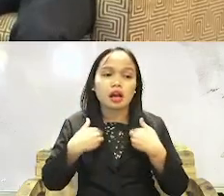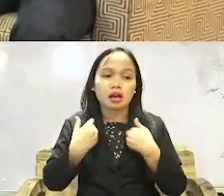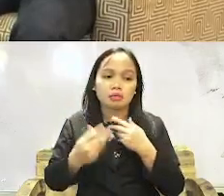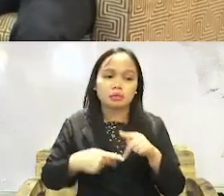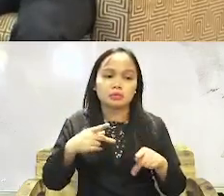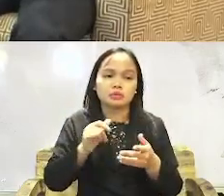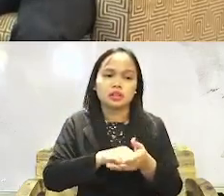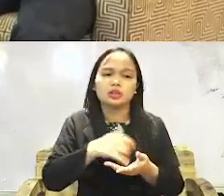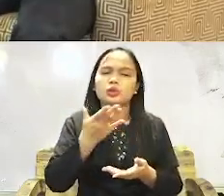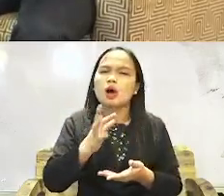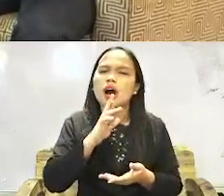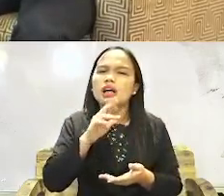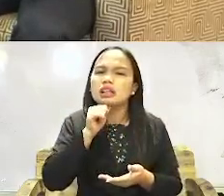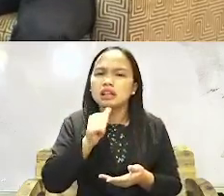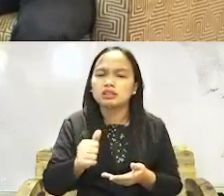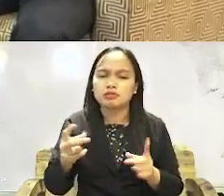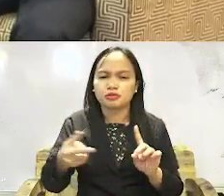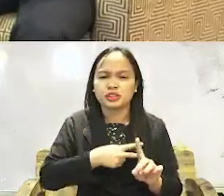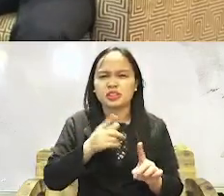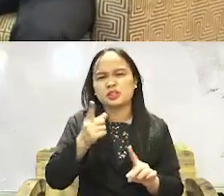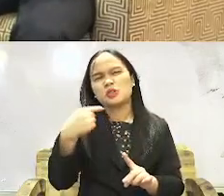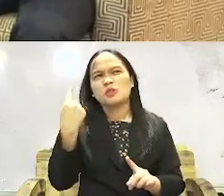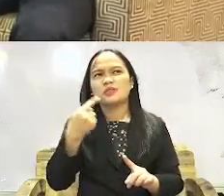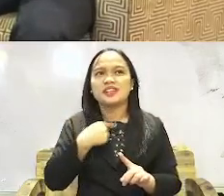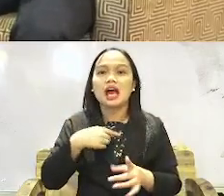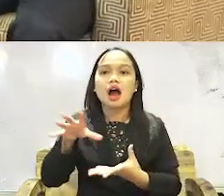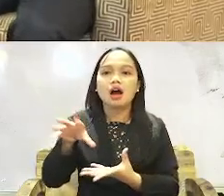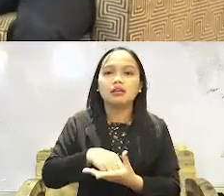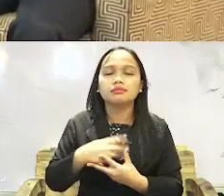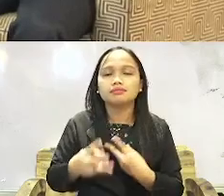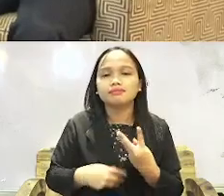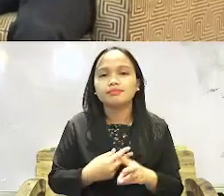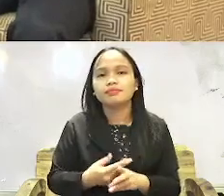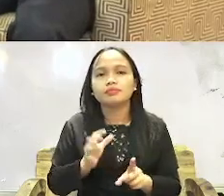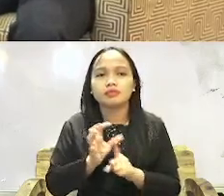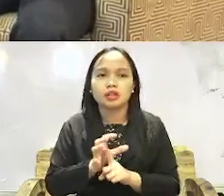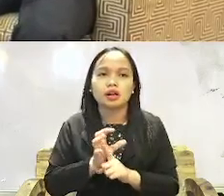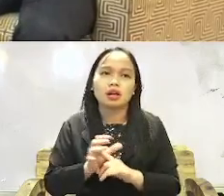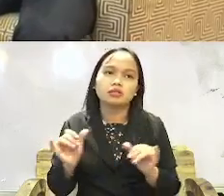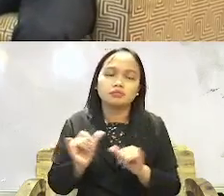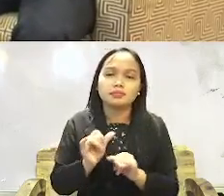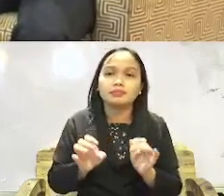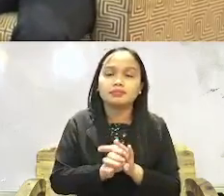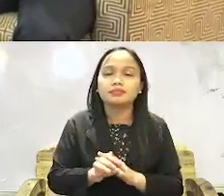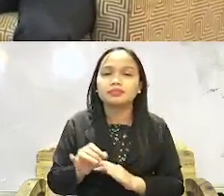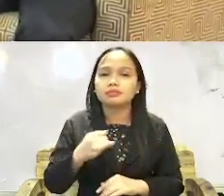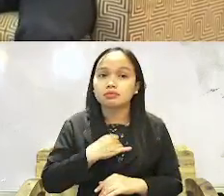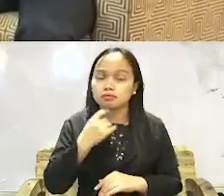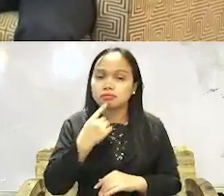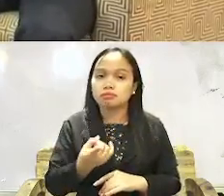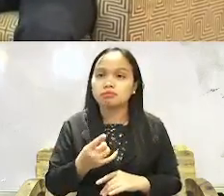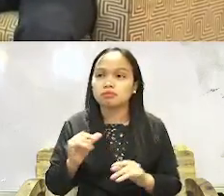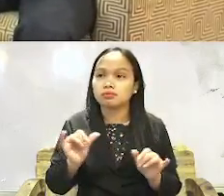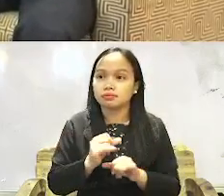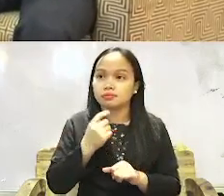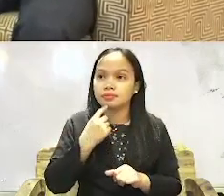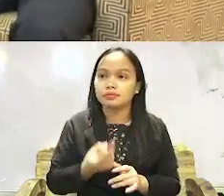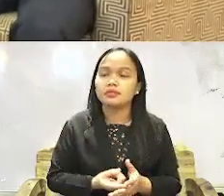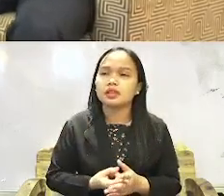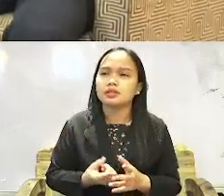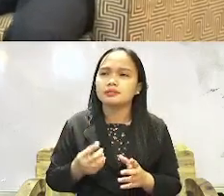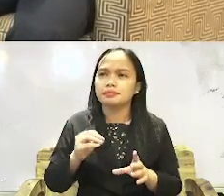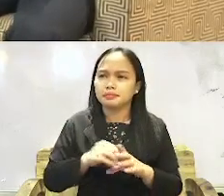biktima, kundi sumusunod ka lang sa uso. Sabi nga natin nung mga nakaraang pinag-uusapan natin dito sa word